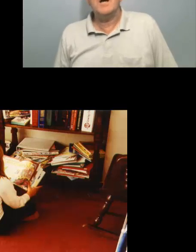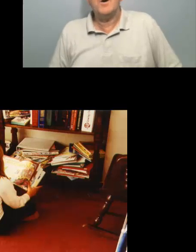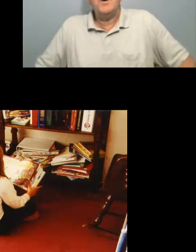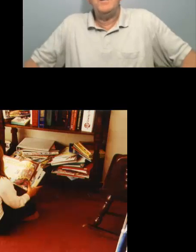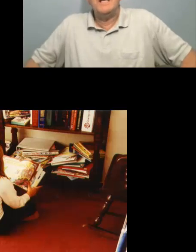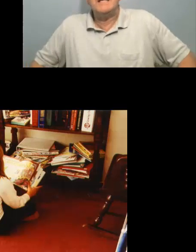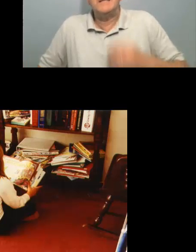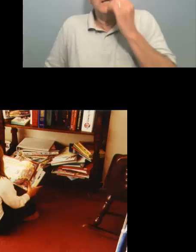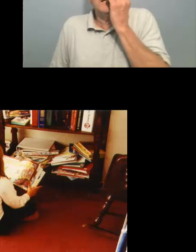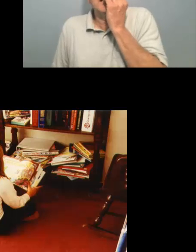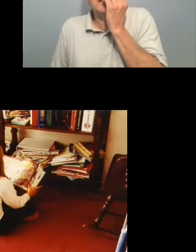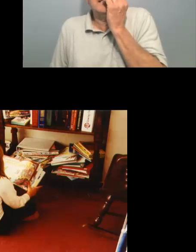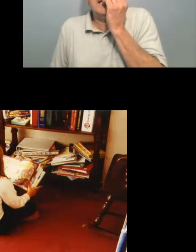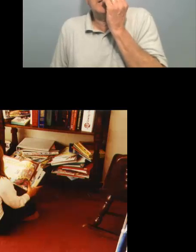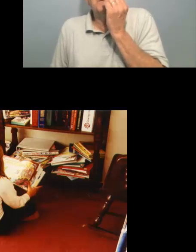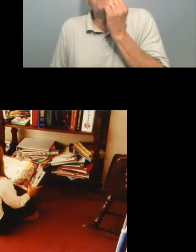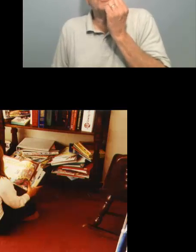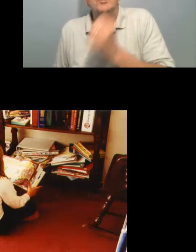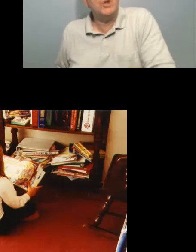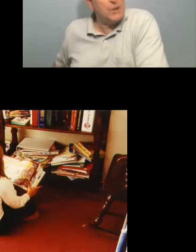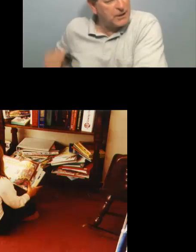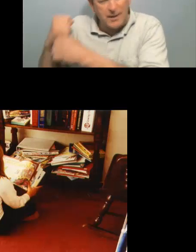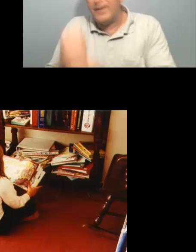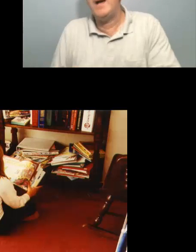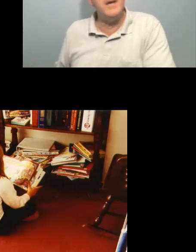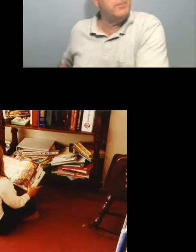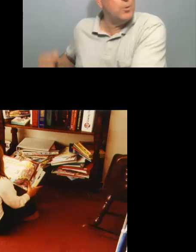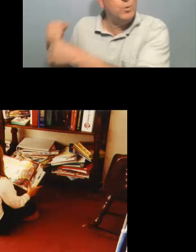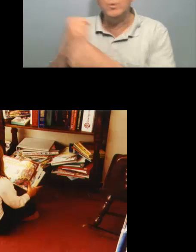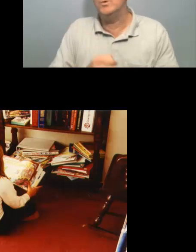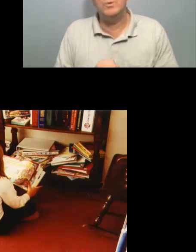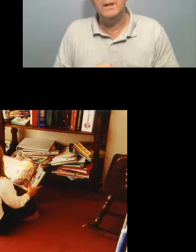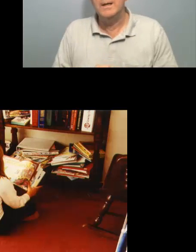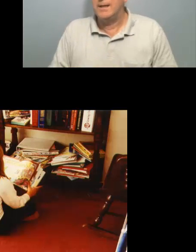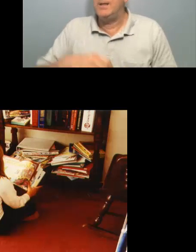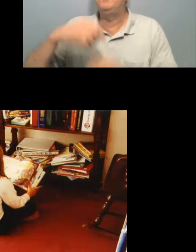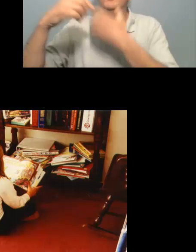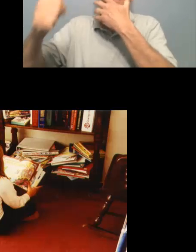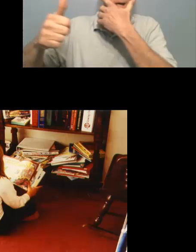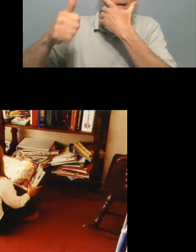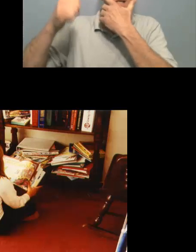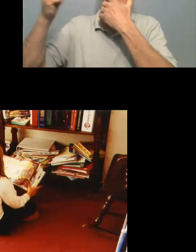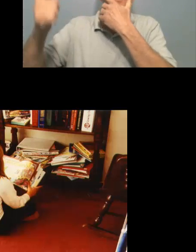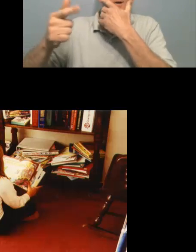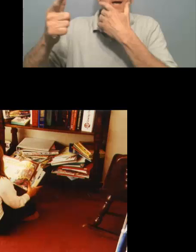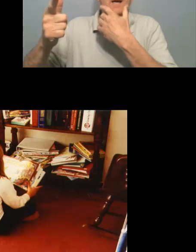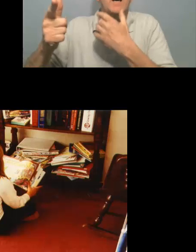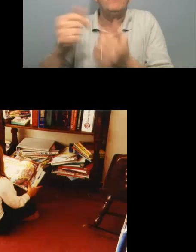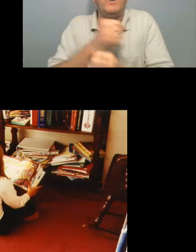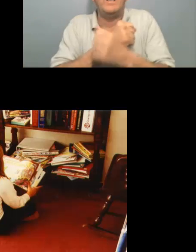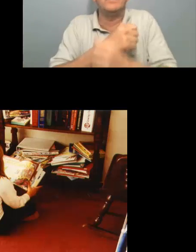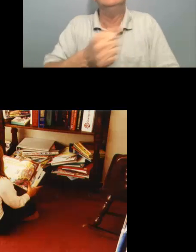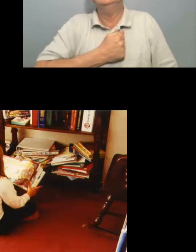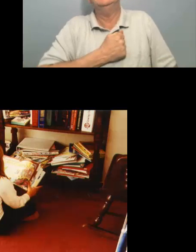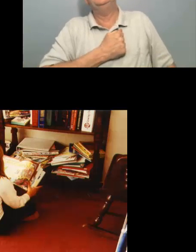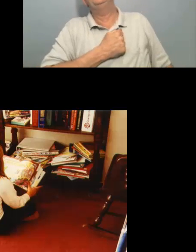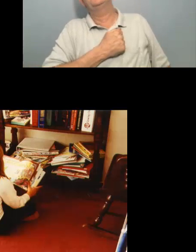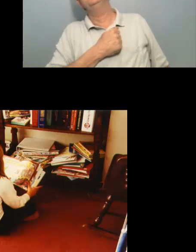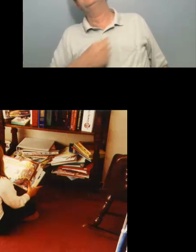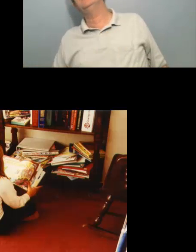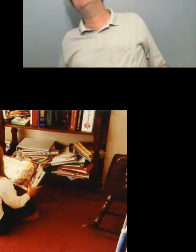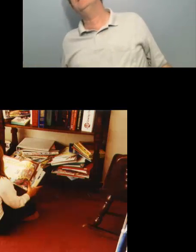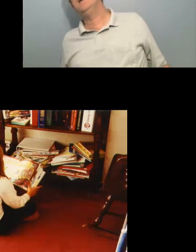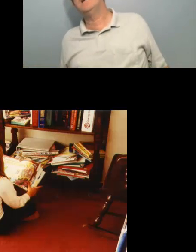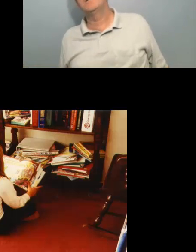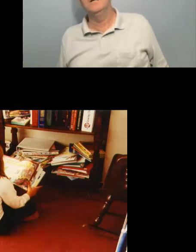Oui, Carole est inquiète parce que John travaille beaucoup. Il pourrait avoir une